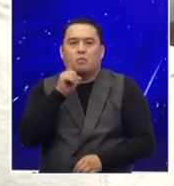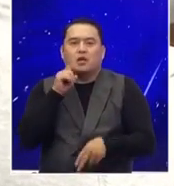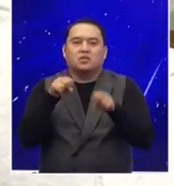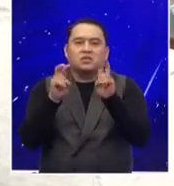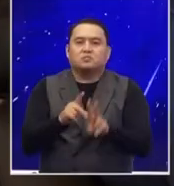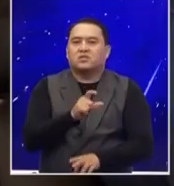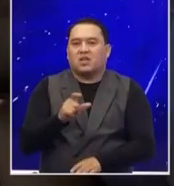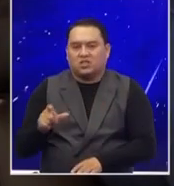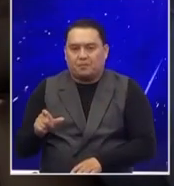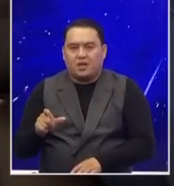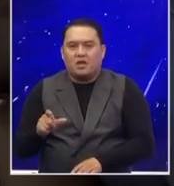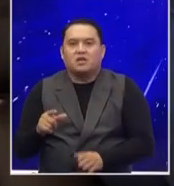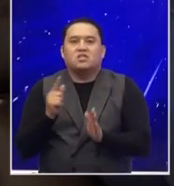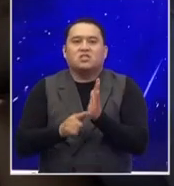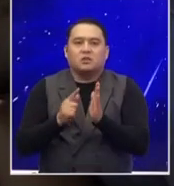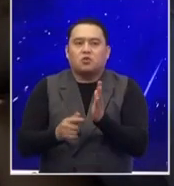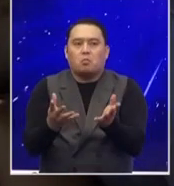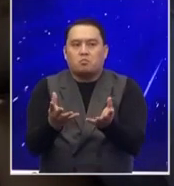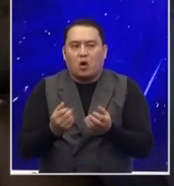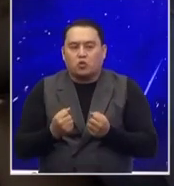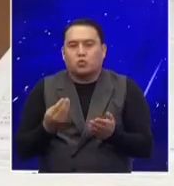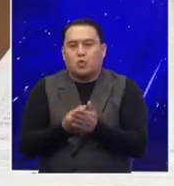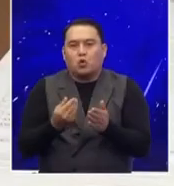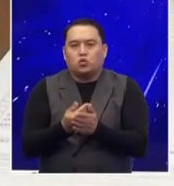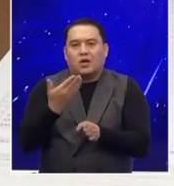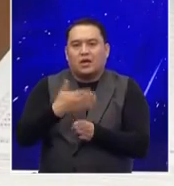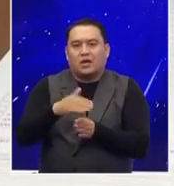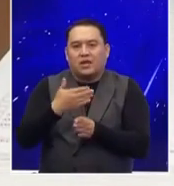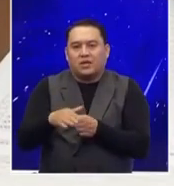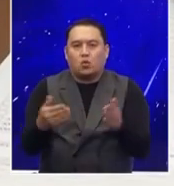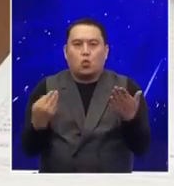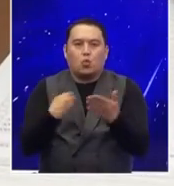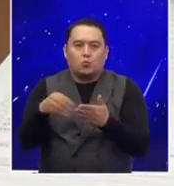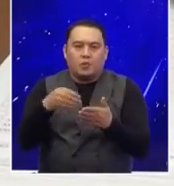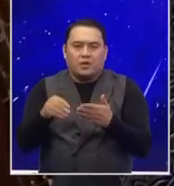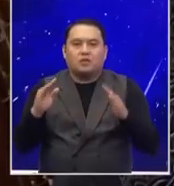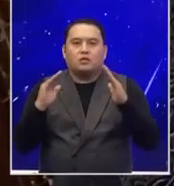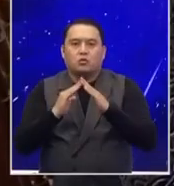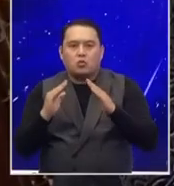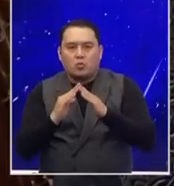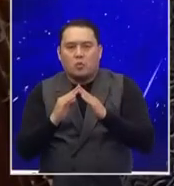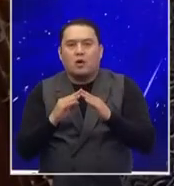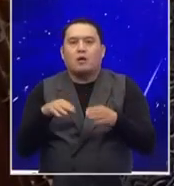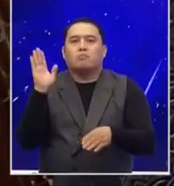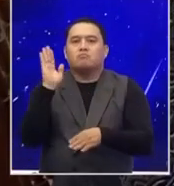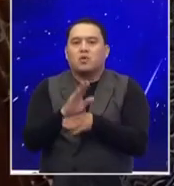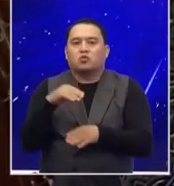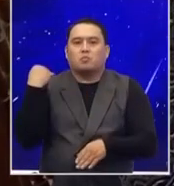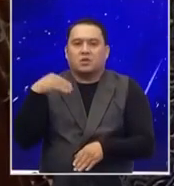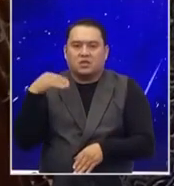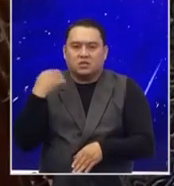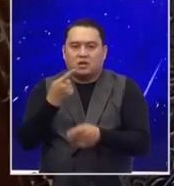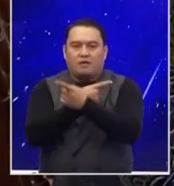молодых специалистов. 70 из них получили бюджетные кредиты на приобретение жилья. В целом, поручения президента